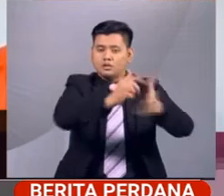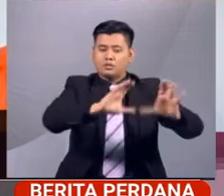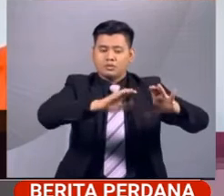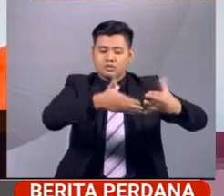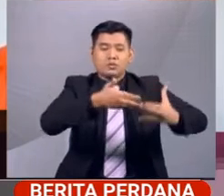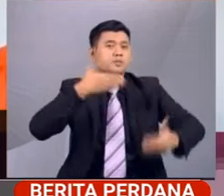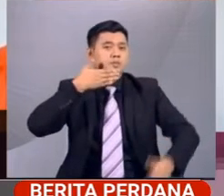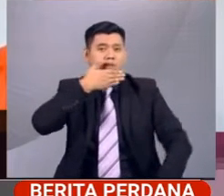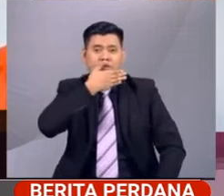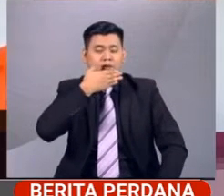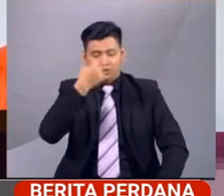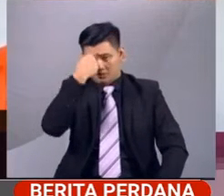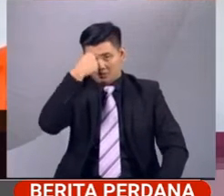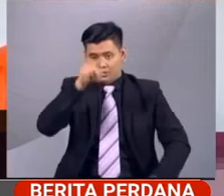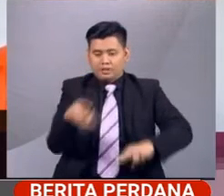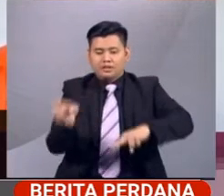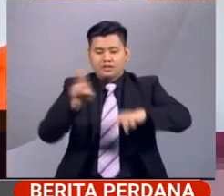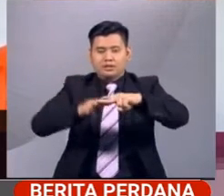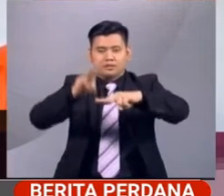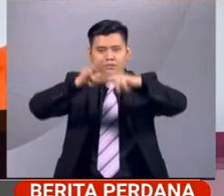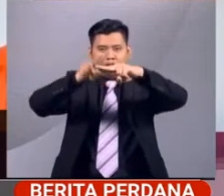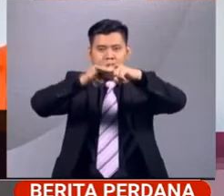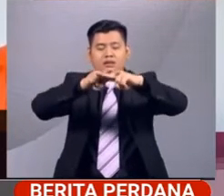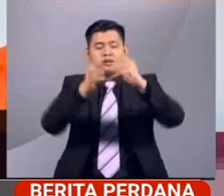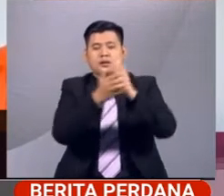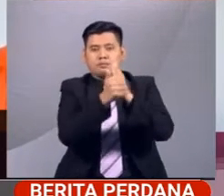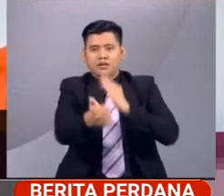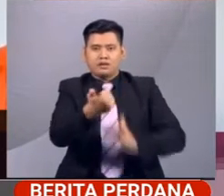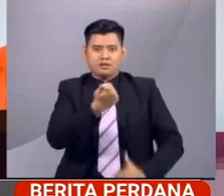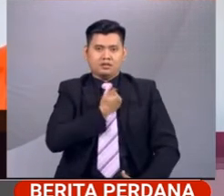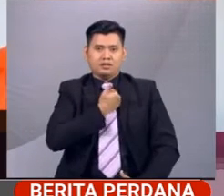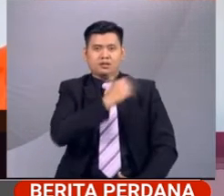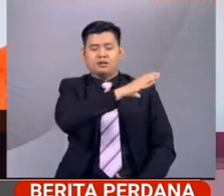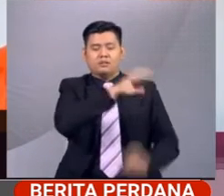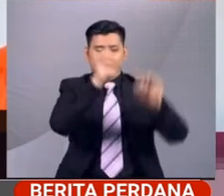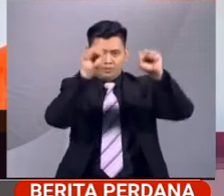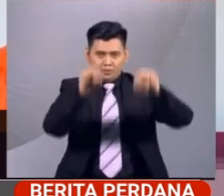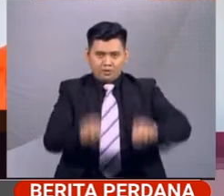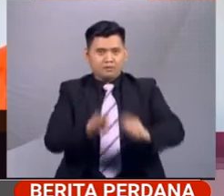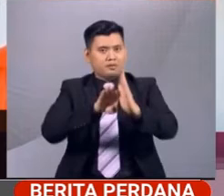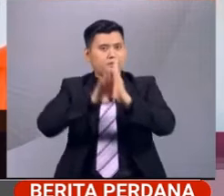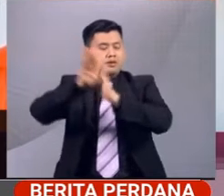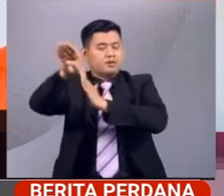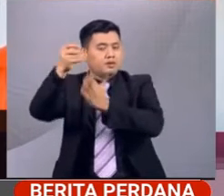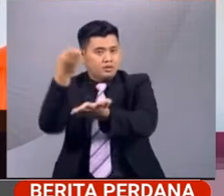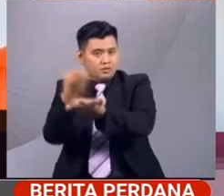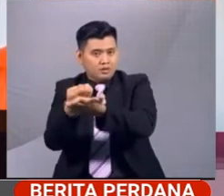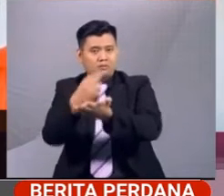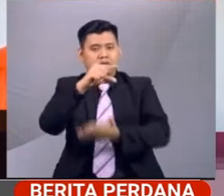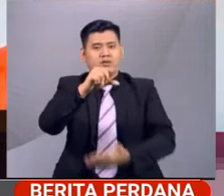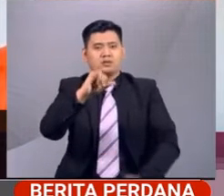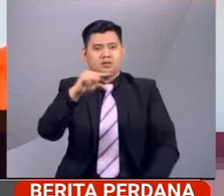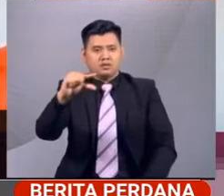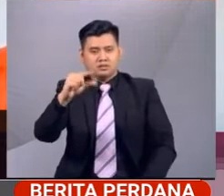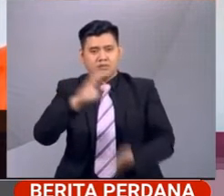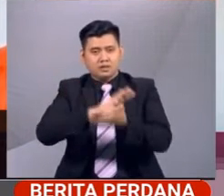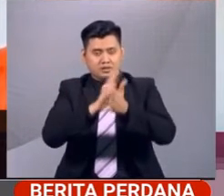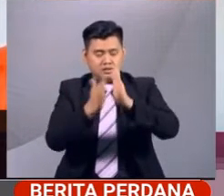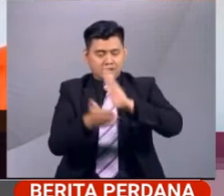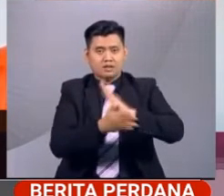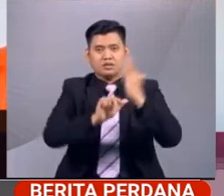beliau meningkatkan potensi diri serta mengoptimalkan perkembangan ekonomi G agar menjadi salah satu sumber